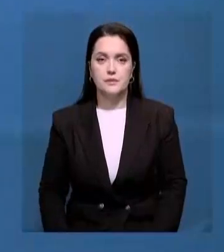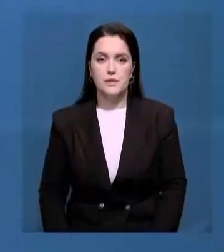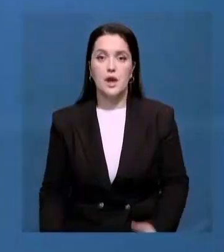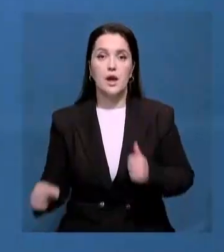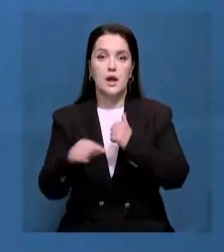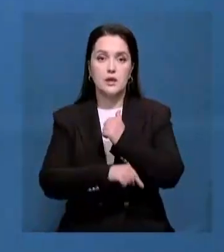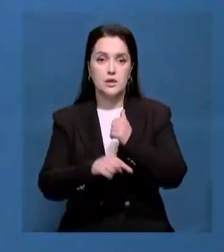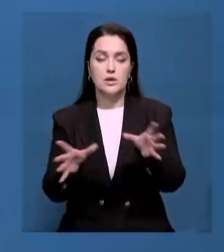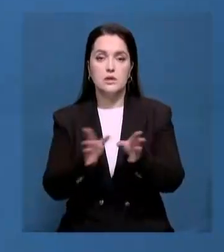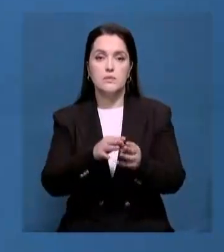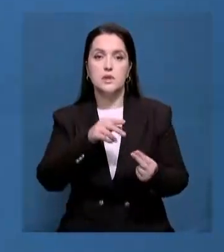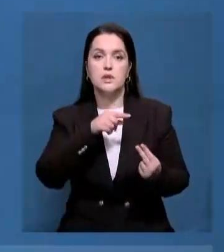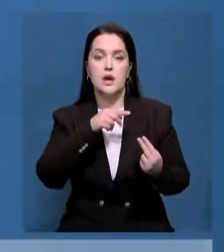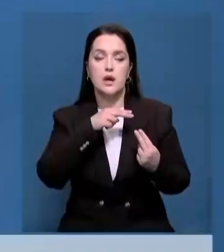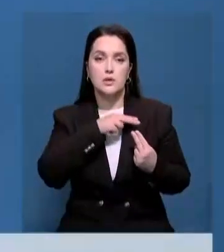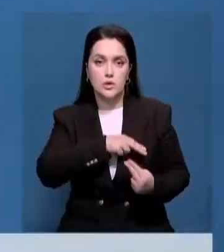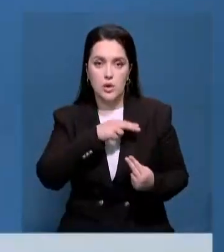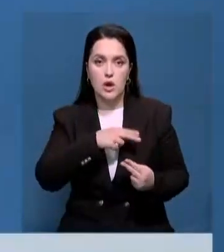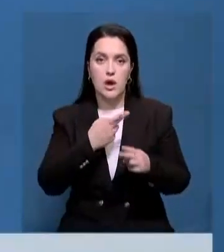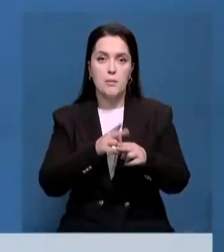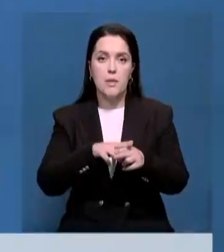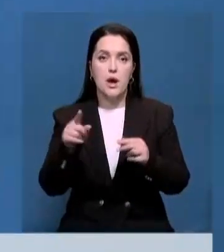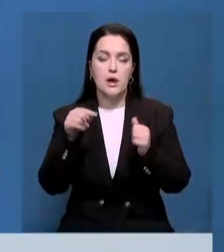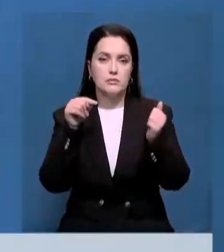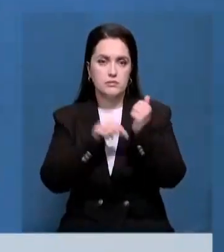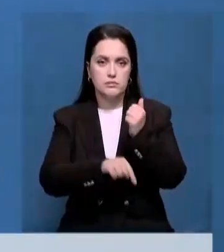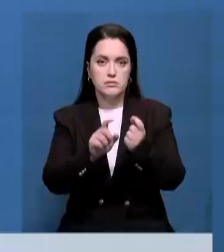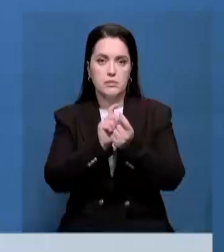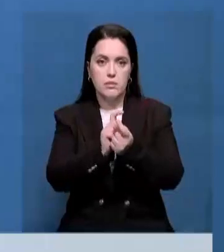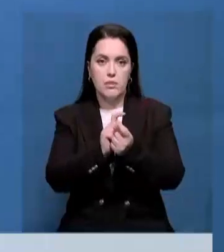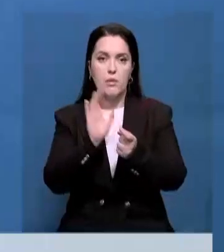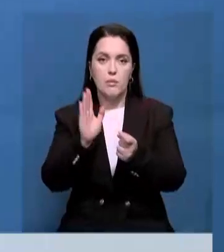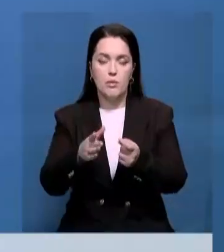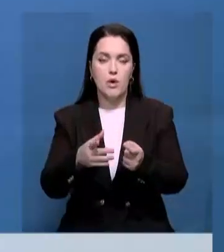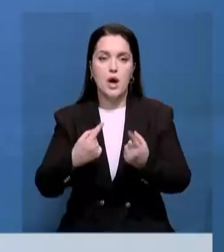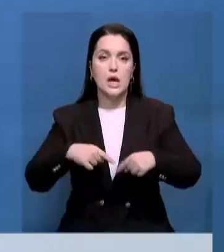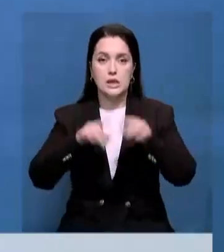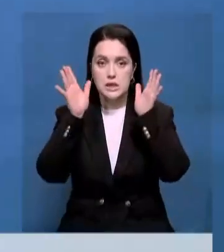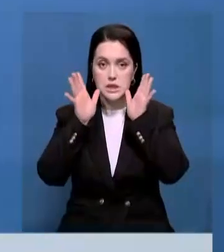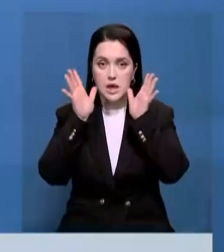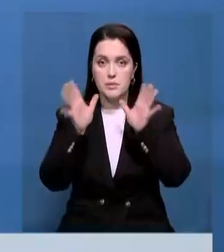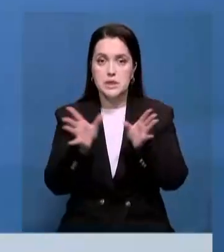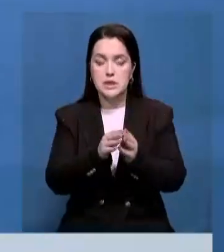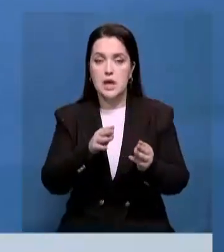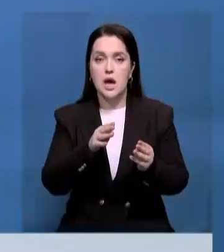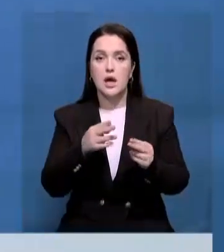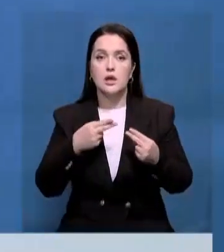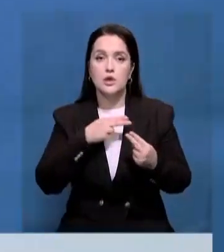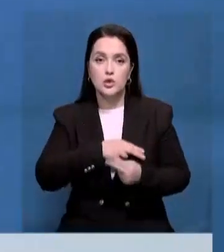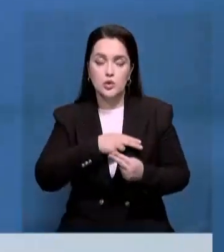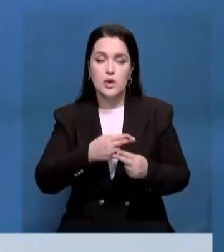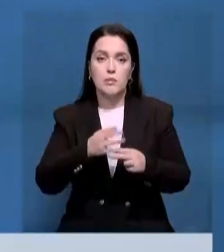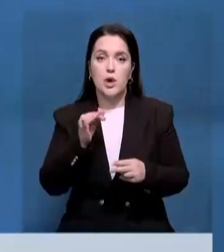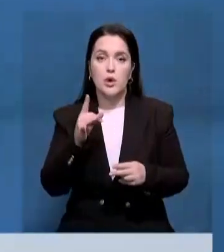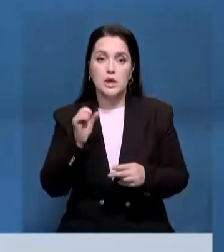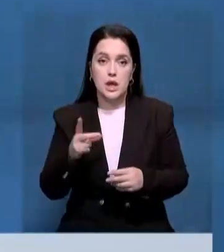антикор укрепляет сотрудничество с антикоррупционным органами стран-членов организации исламского сотрудничества с руководством иорданского